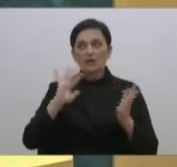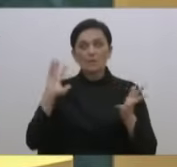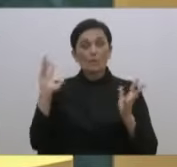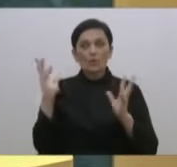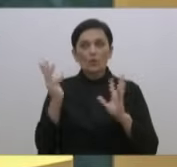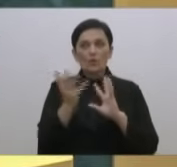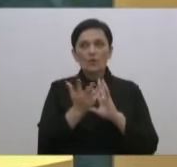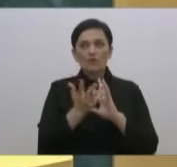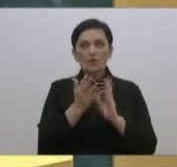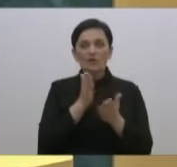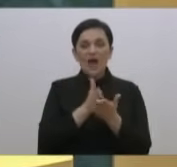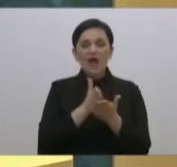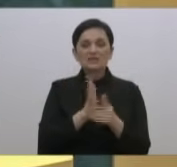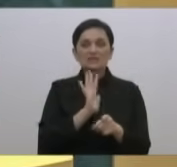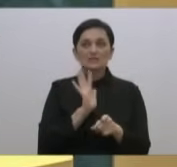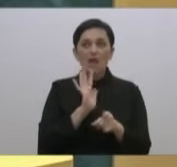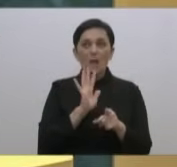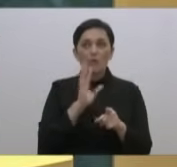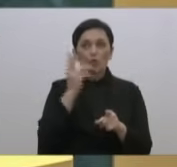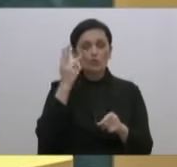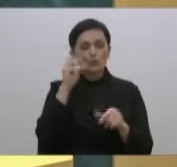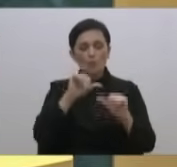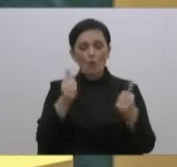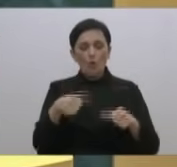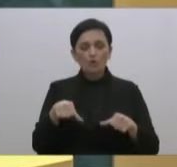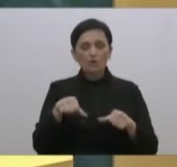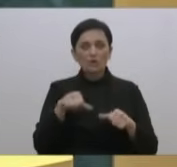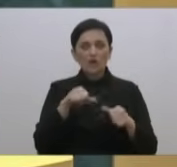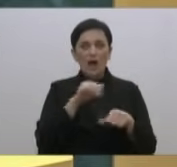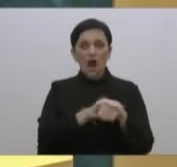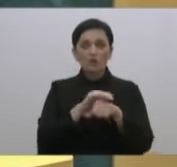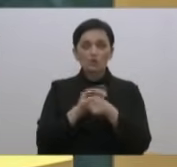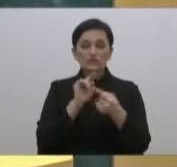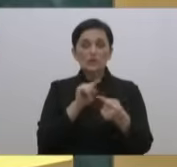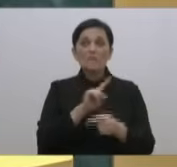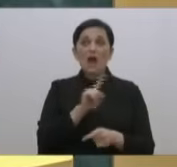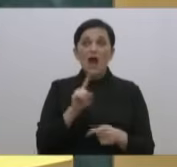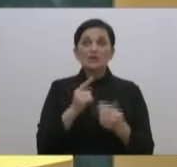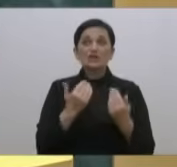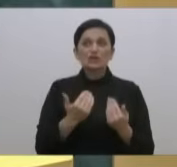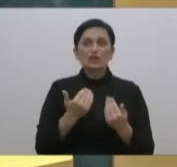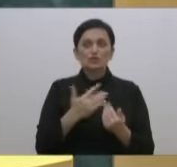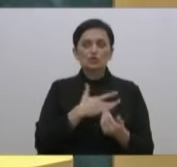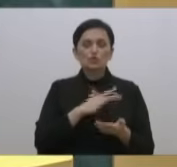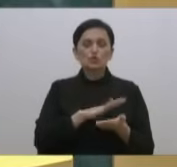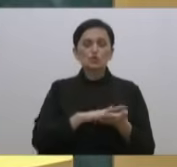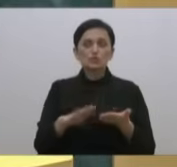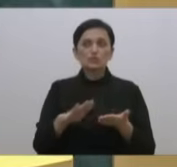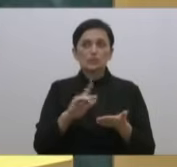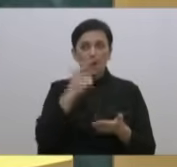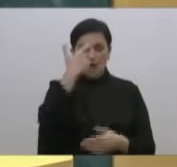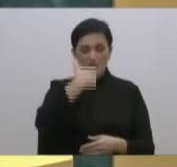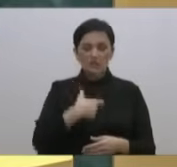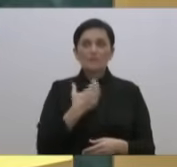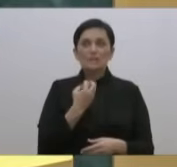თავსმოხვეული, არარსებული, მოდელირებული არგუმენტების წინააღმდეგ. მაგრამ ახლა კიდე უფრო გულწრფელი რომ ვიყო და